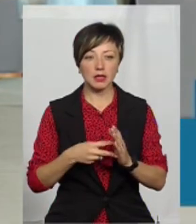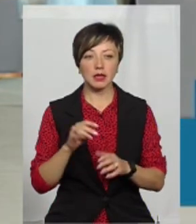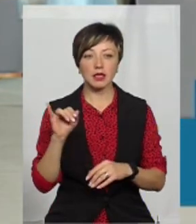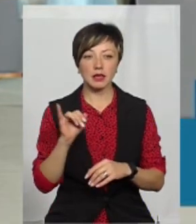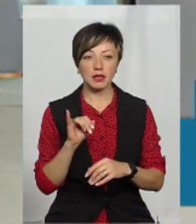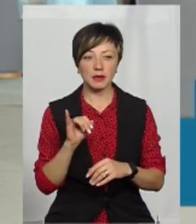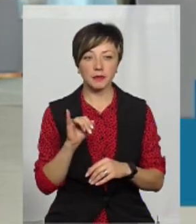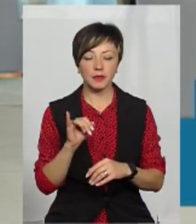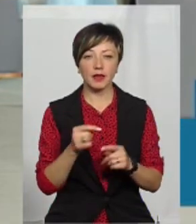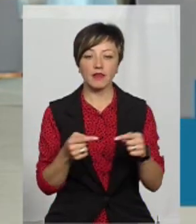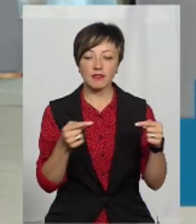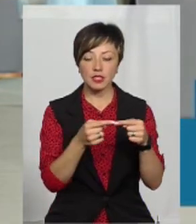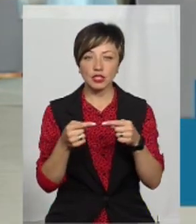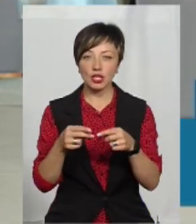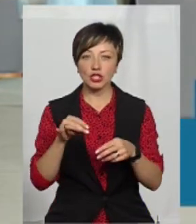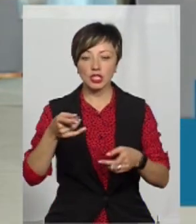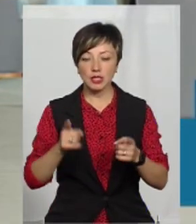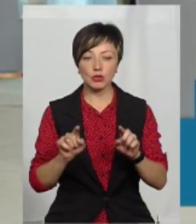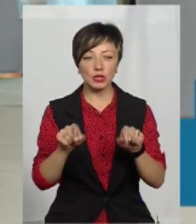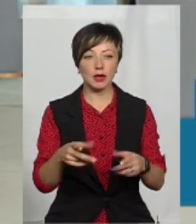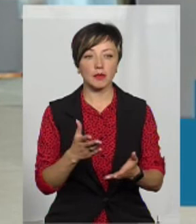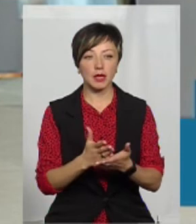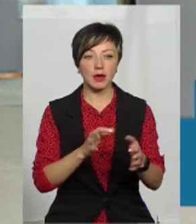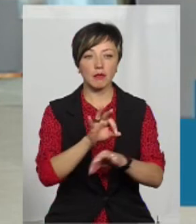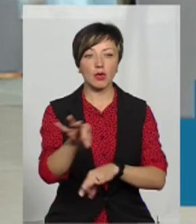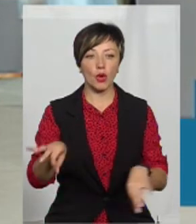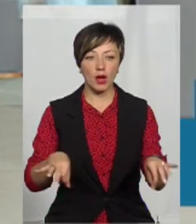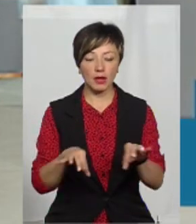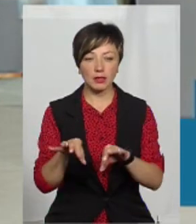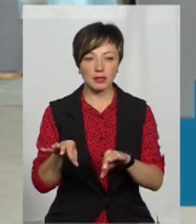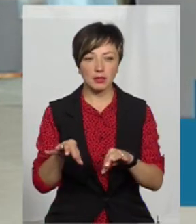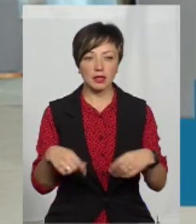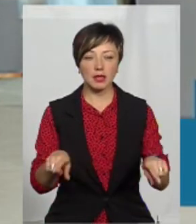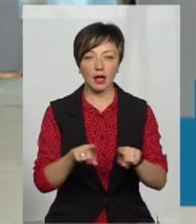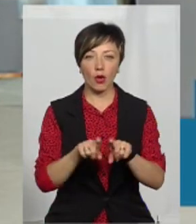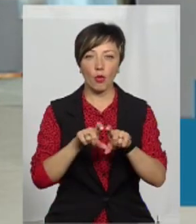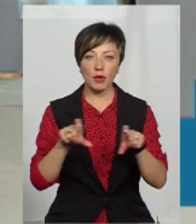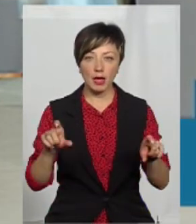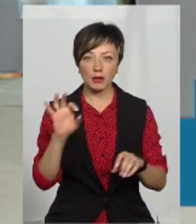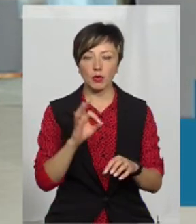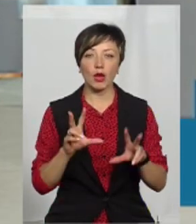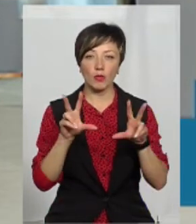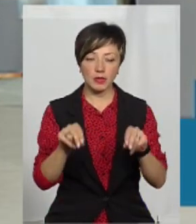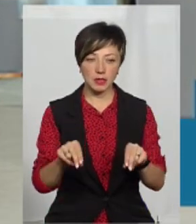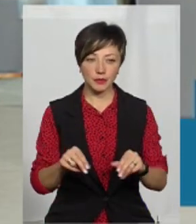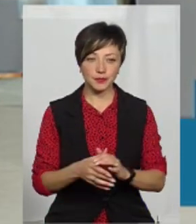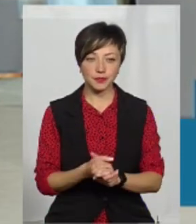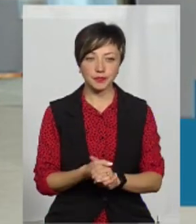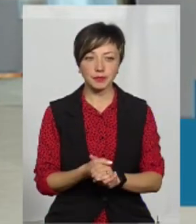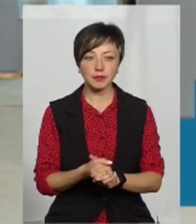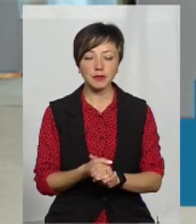і визначати, чи дійсно там є в проєкті такі об'єкти, про які їм обіцяють.